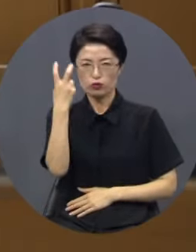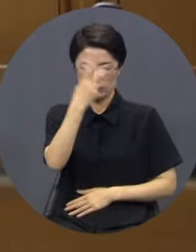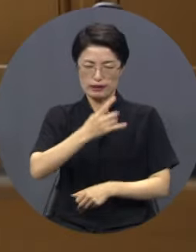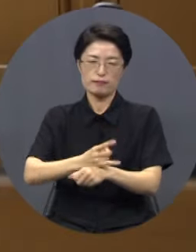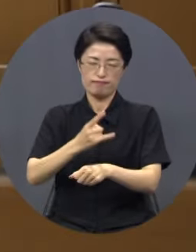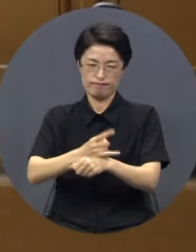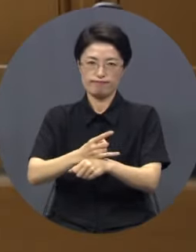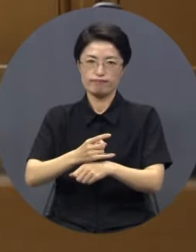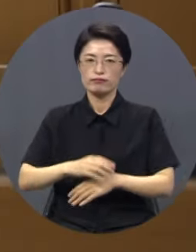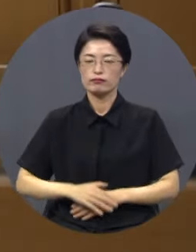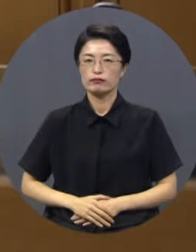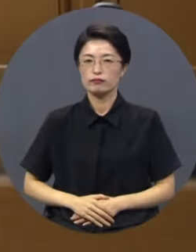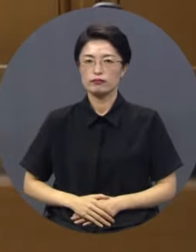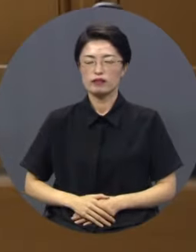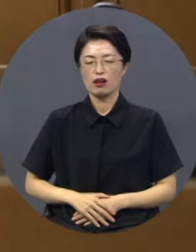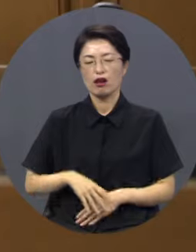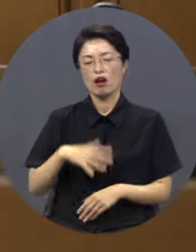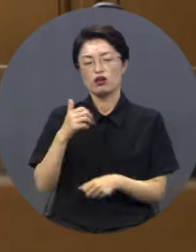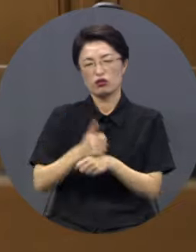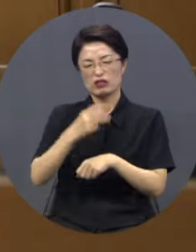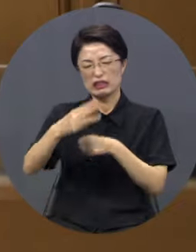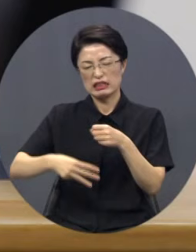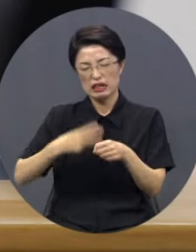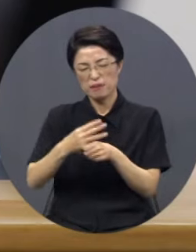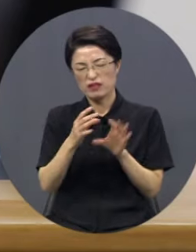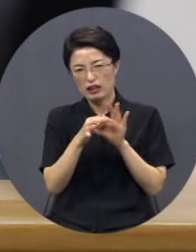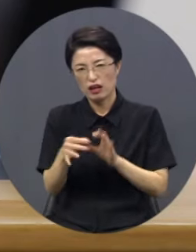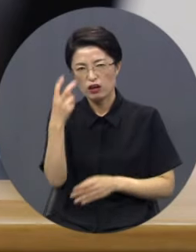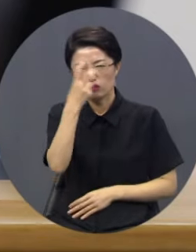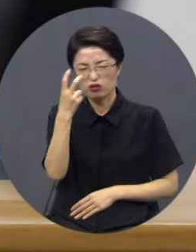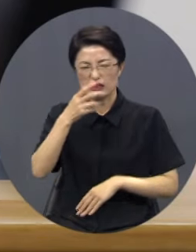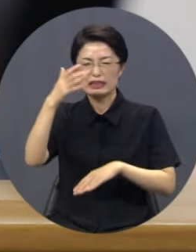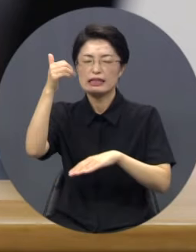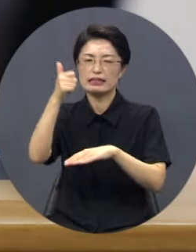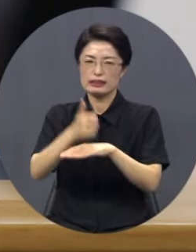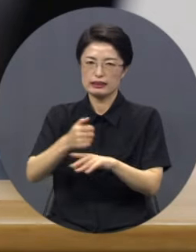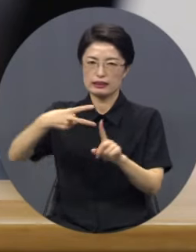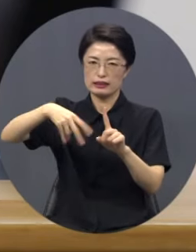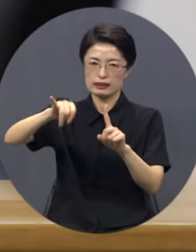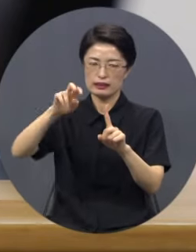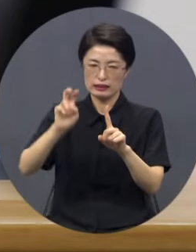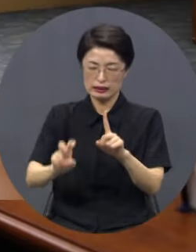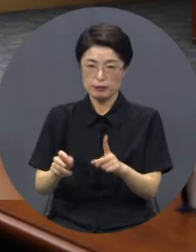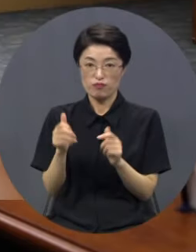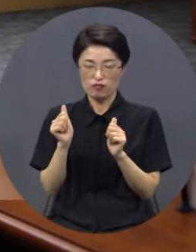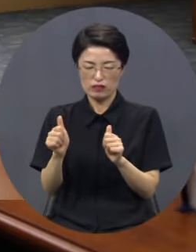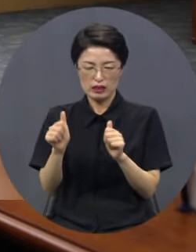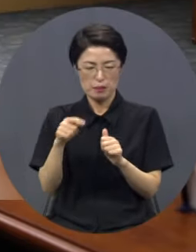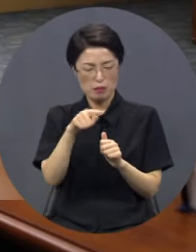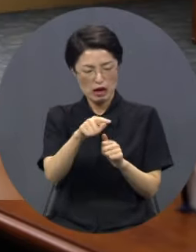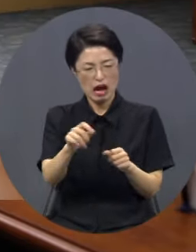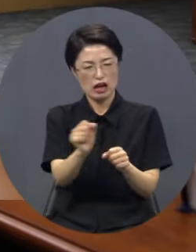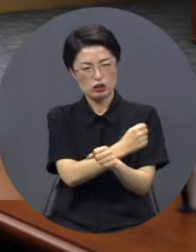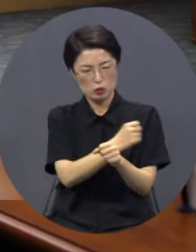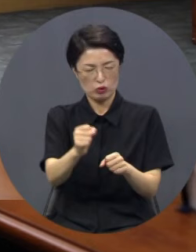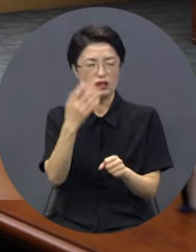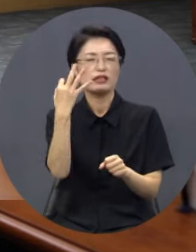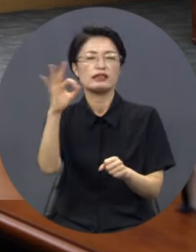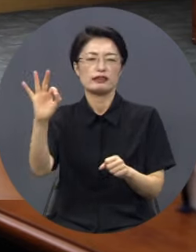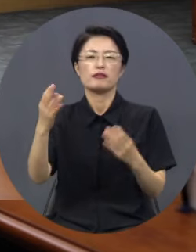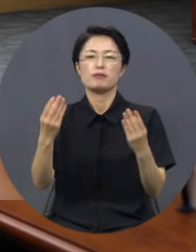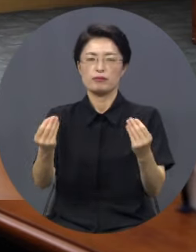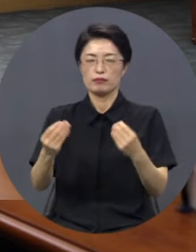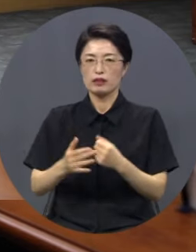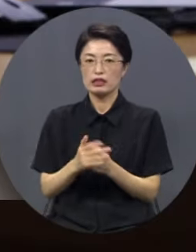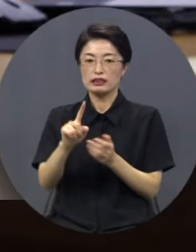하겠습니다 결국 3년 넘게 이어진 수사 끝에 일심 재판부는 의견조사 조작을 인정했습니다 당시